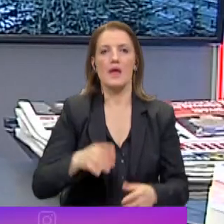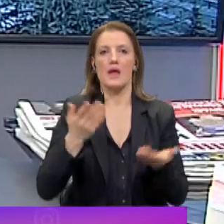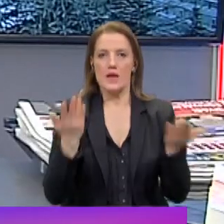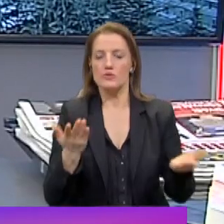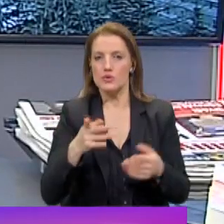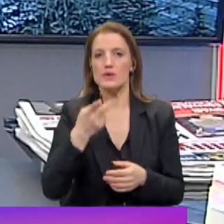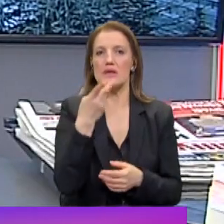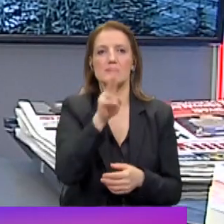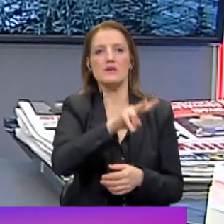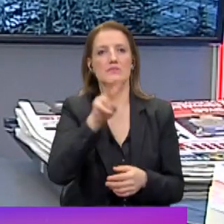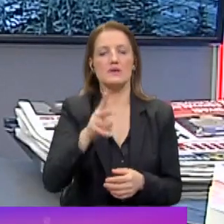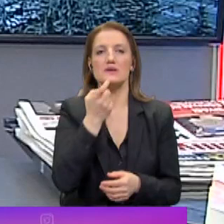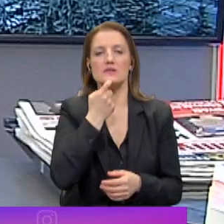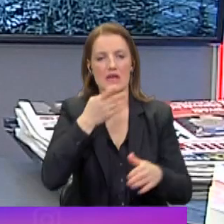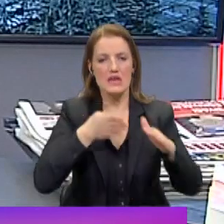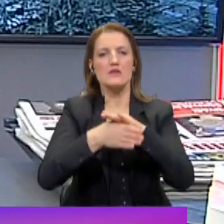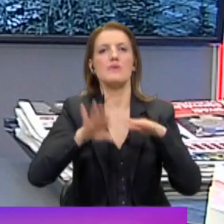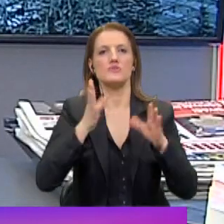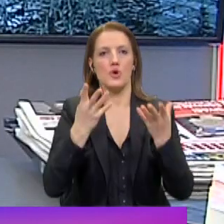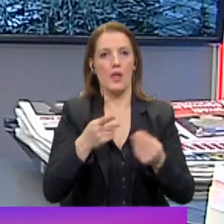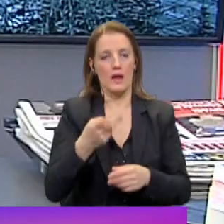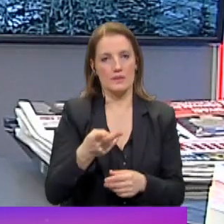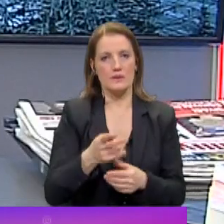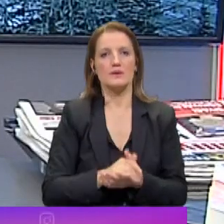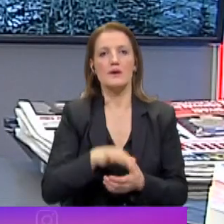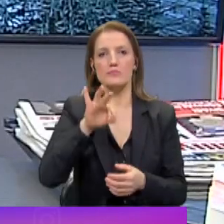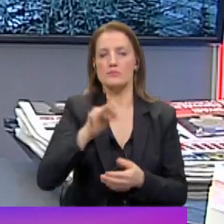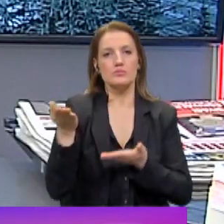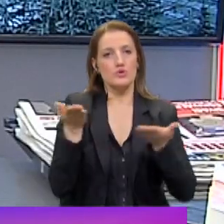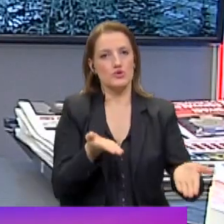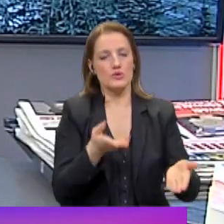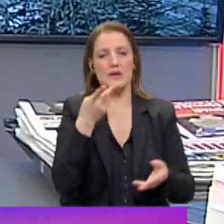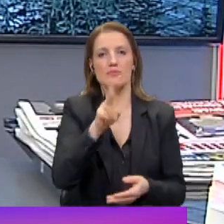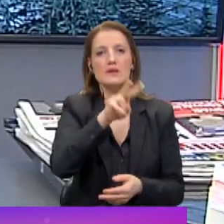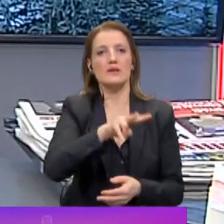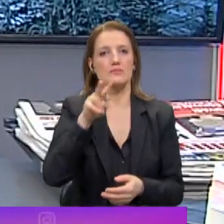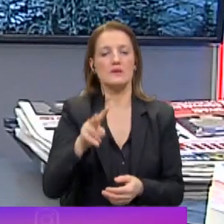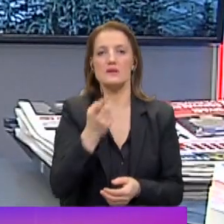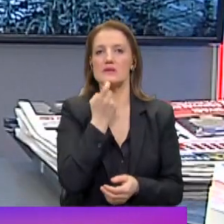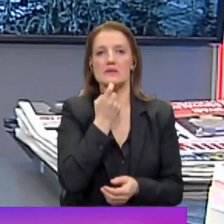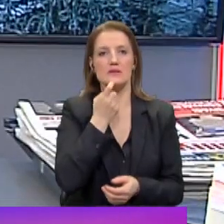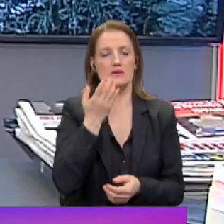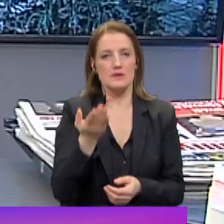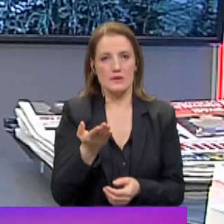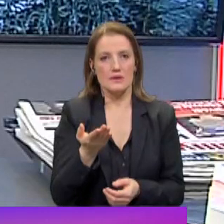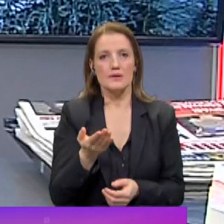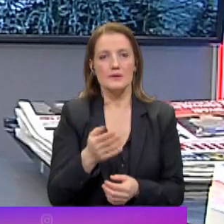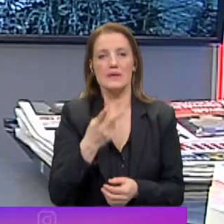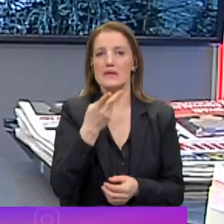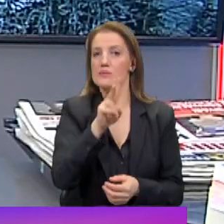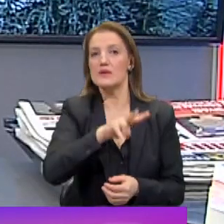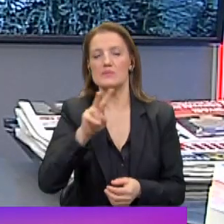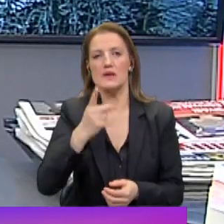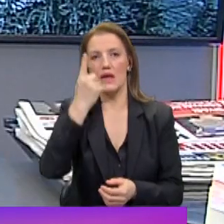Henüz 2022 yılına girmemiş olanlar varsa buyursunlar efendim 2022 yılına. Ve